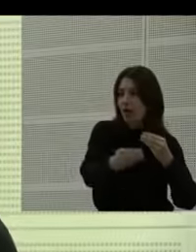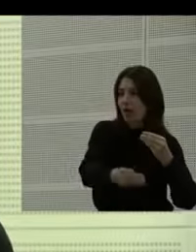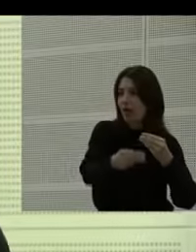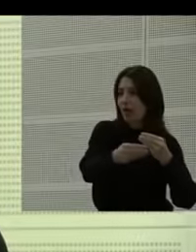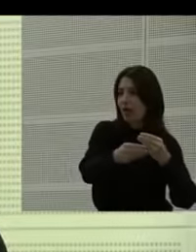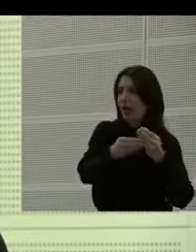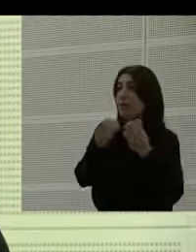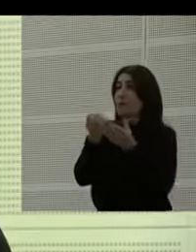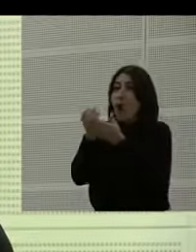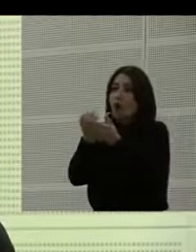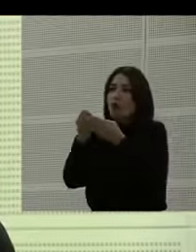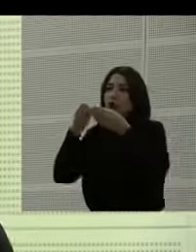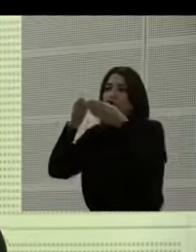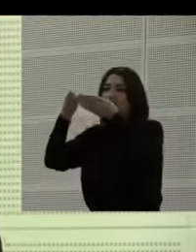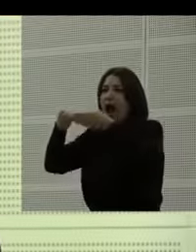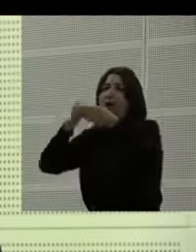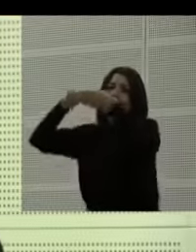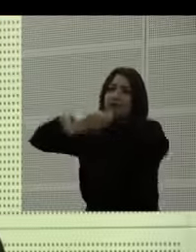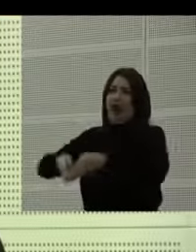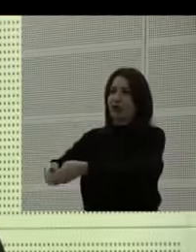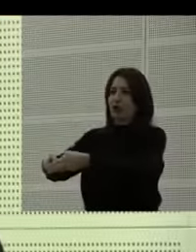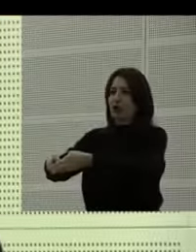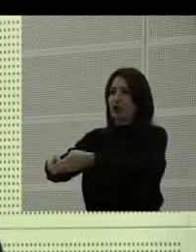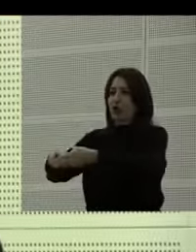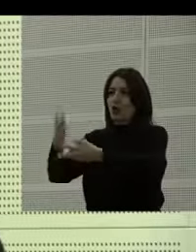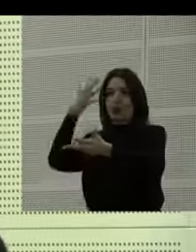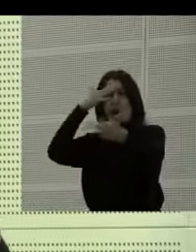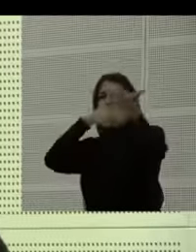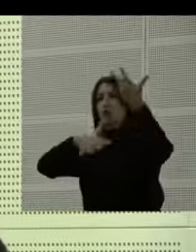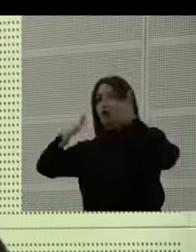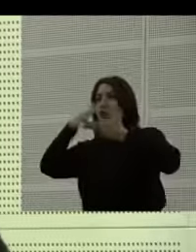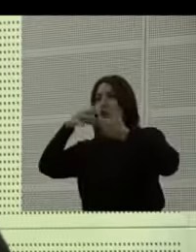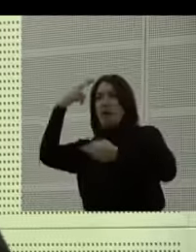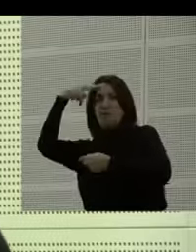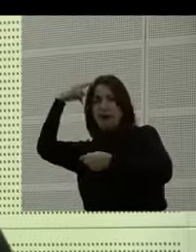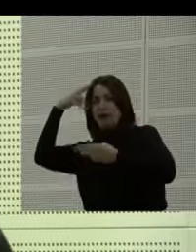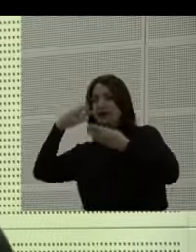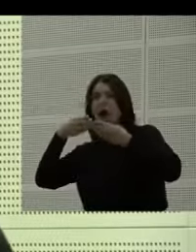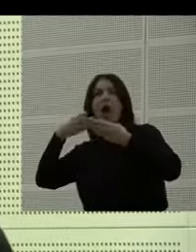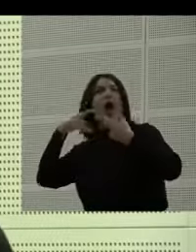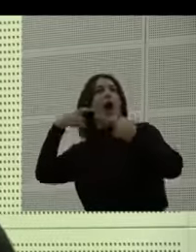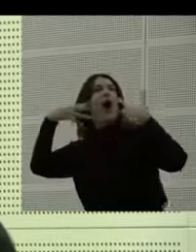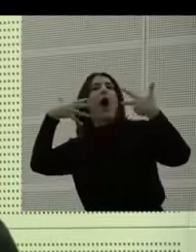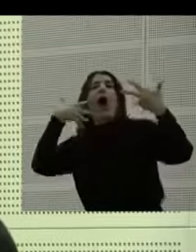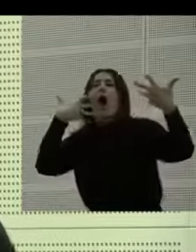il naufragio e l'annegamento dei naviganti.